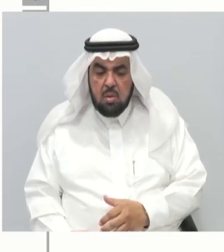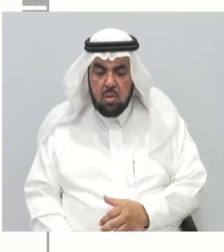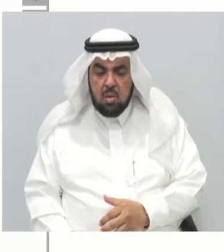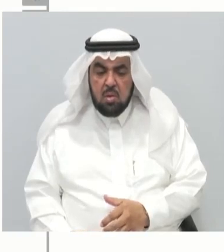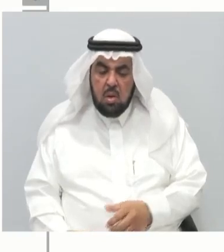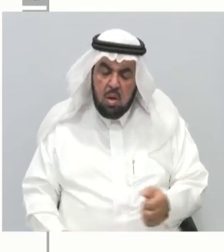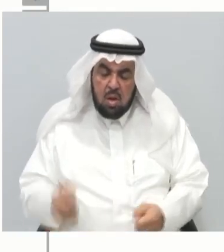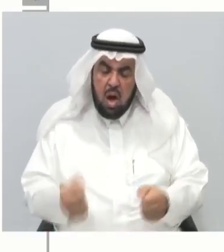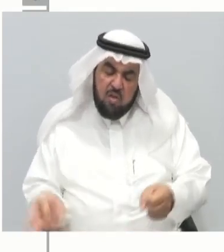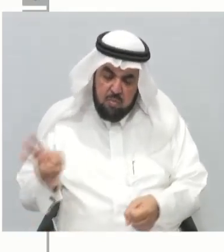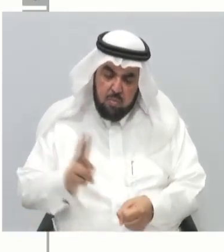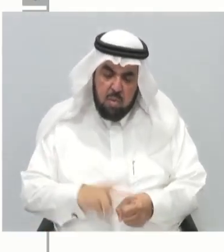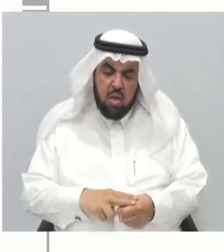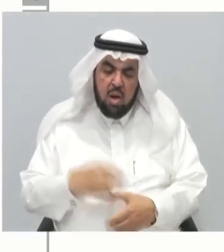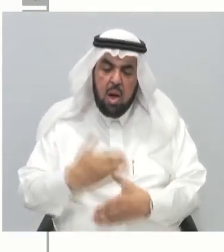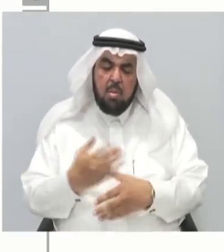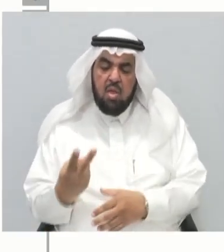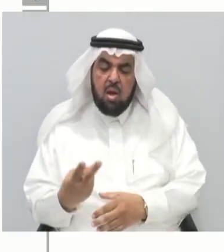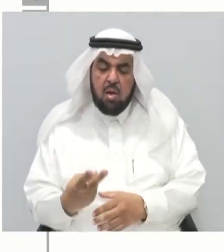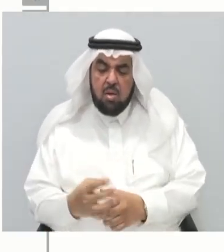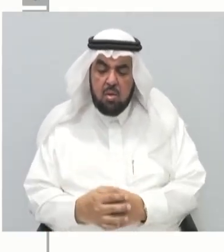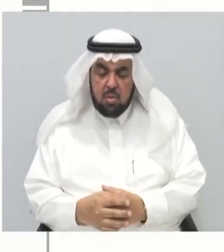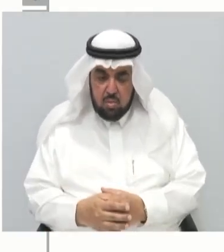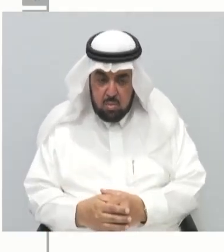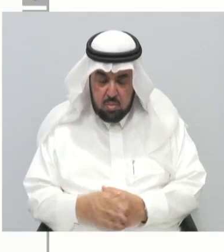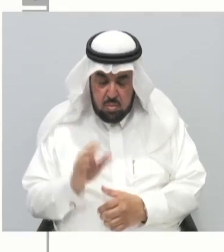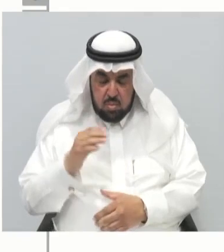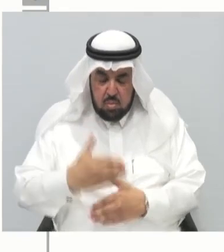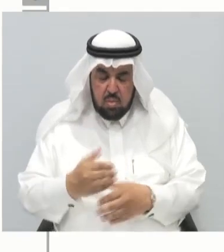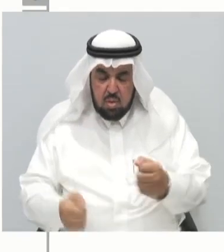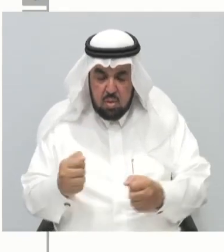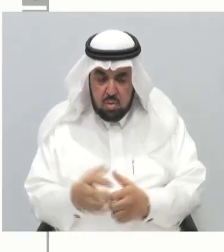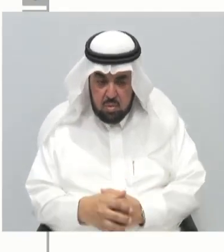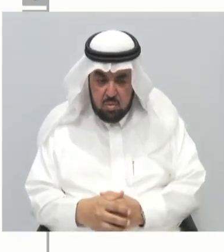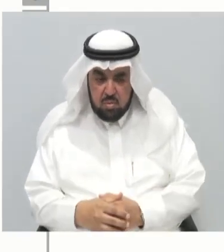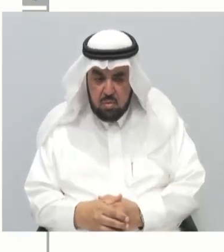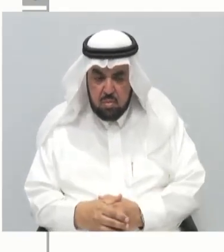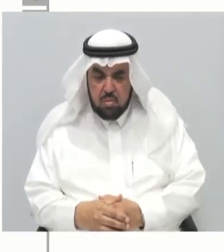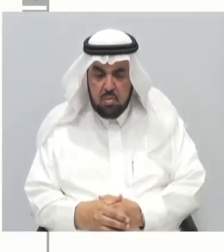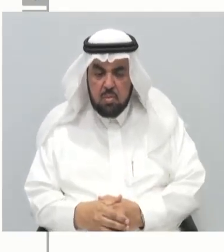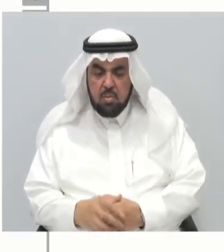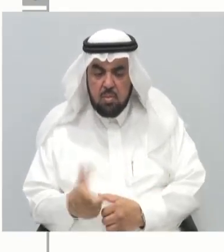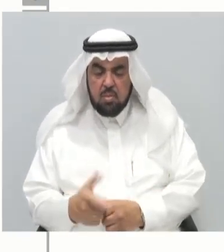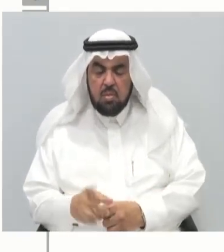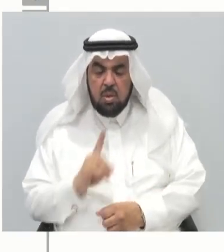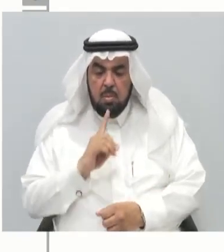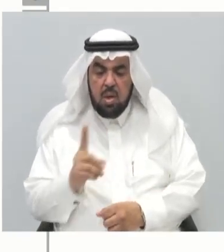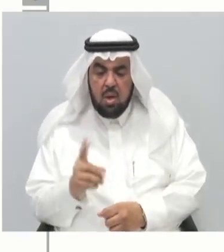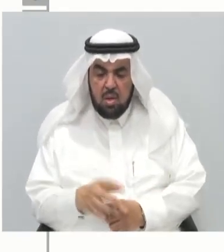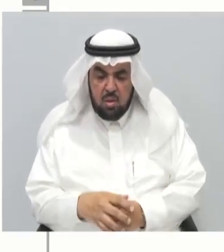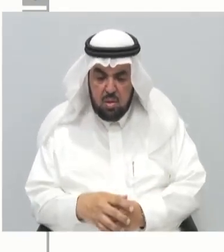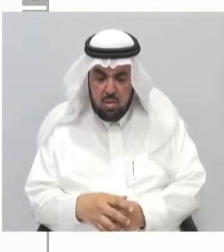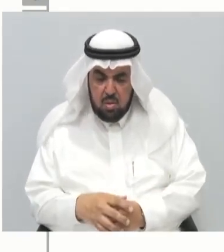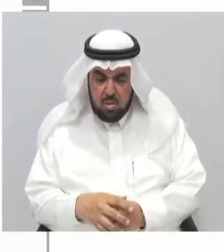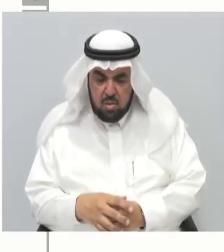اقوم بالضغط او فتح لبنه اخرى خاصه بلبنه القياده واقوم بضبط السرعه كم